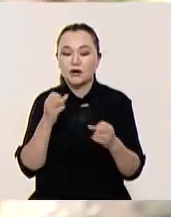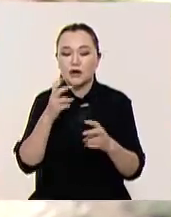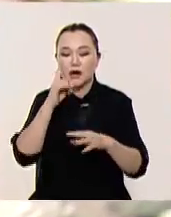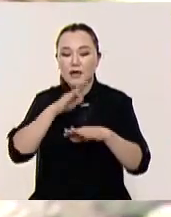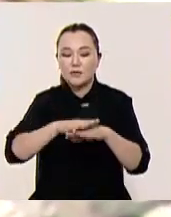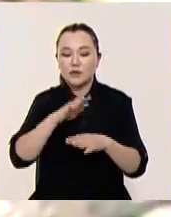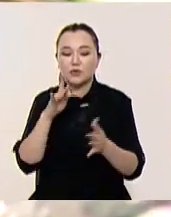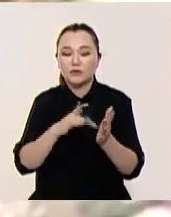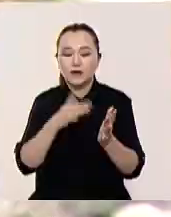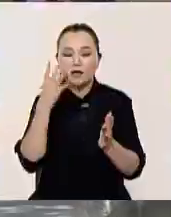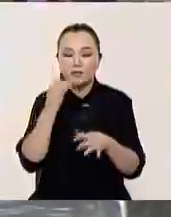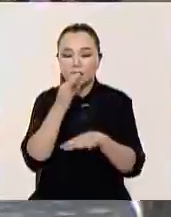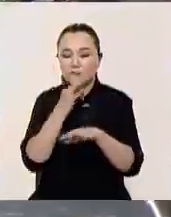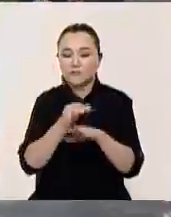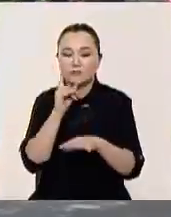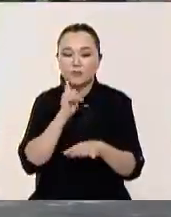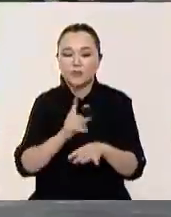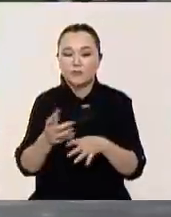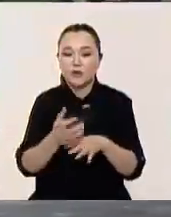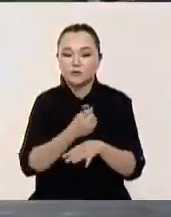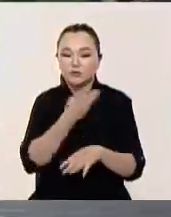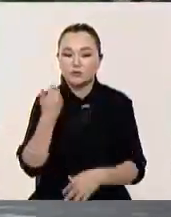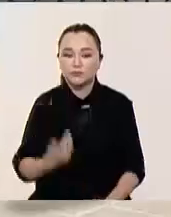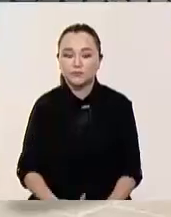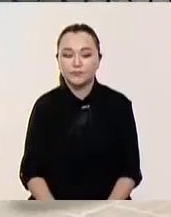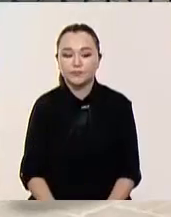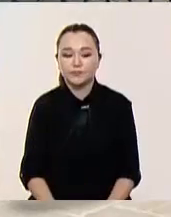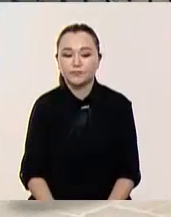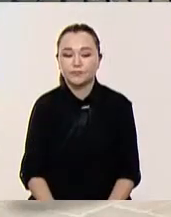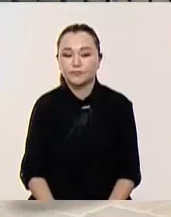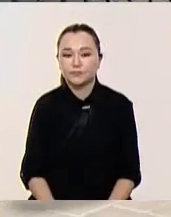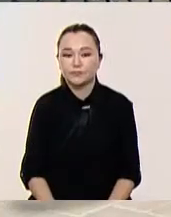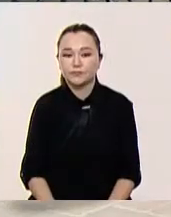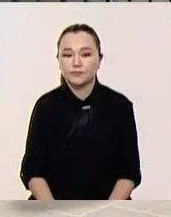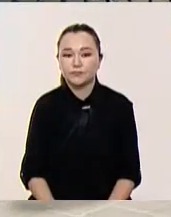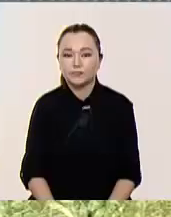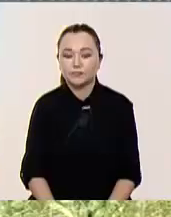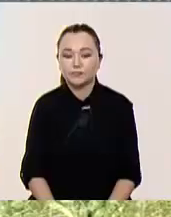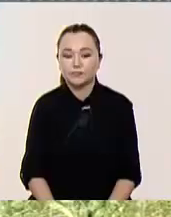города Алматы ответ на запрос пока мы так и не получили. Полина Булава, Владислав Шишко, Информбюро, Алматы.